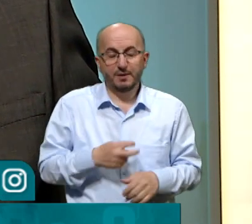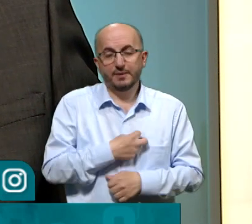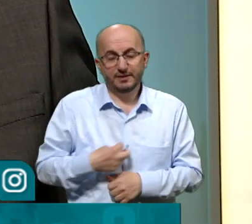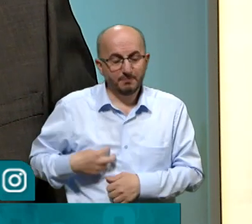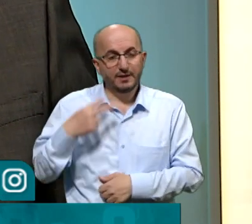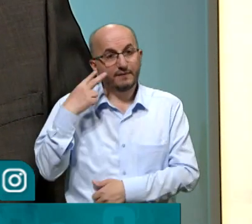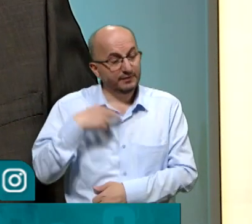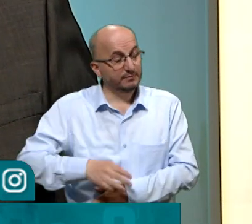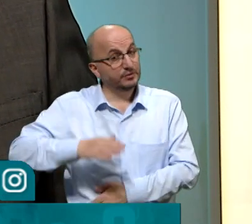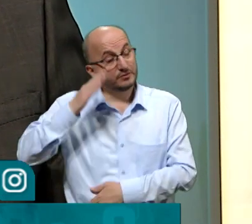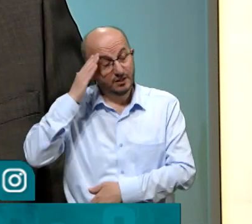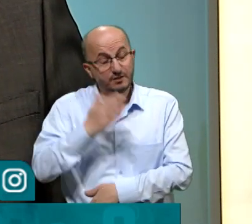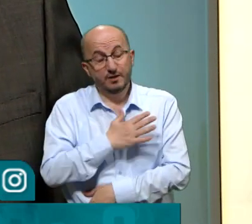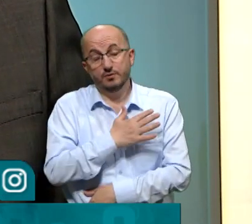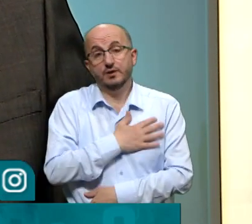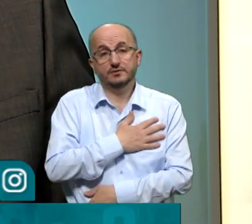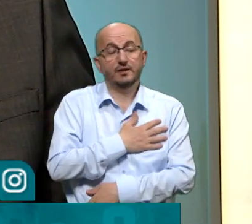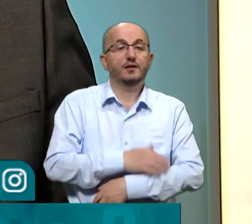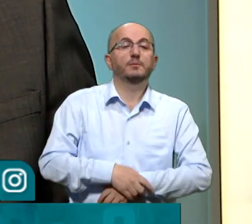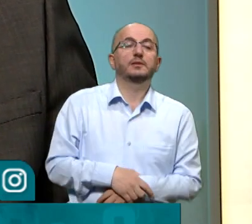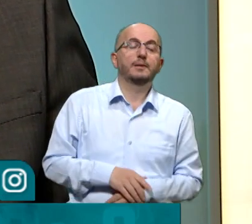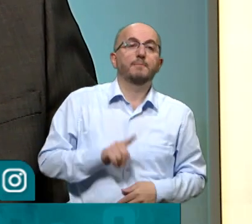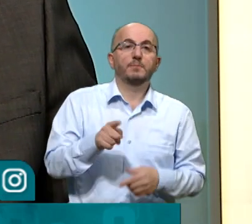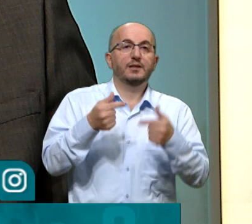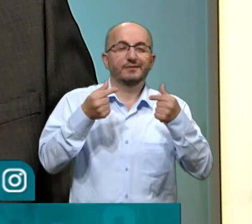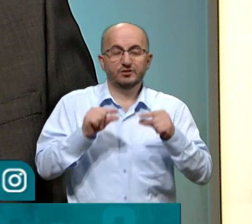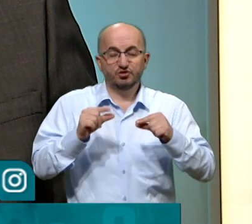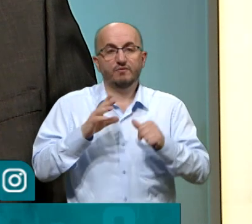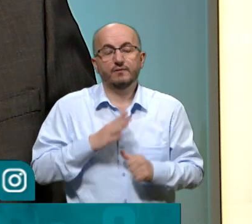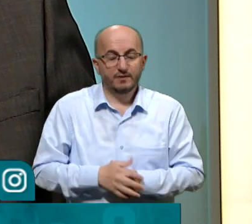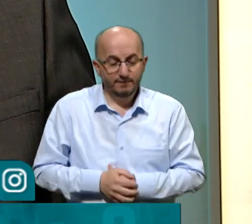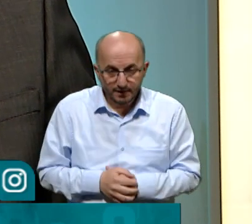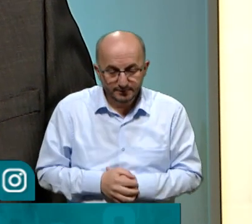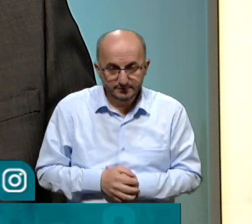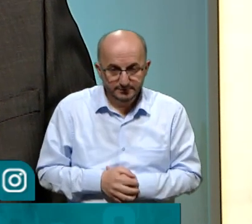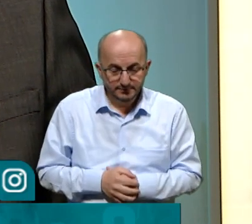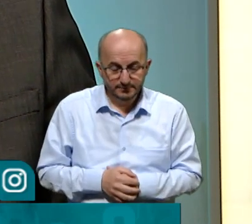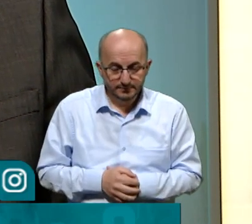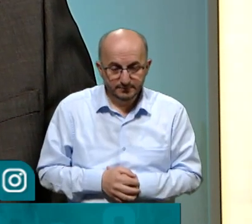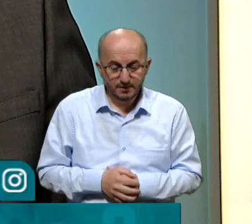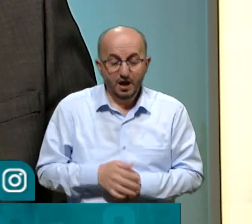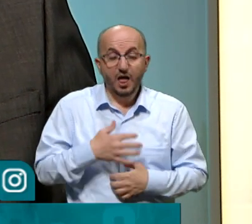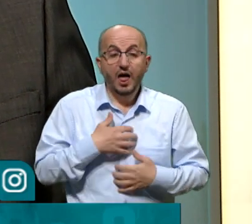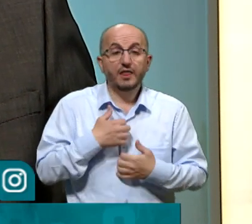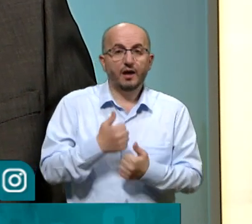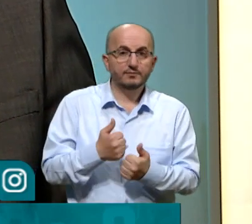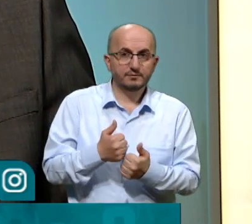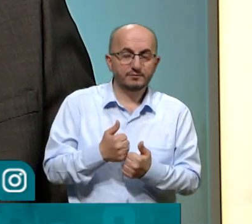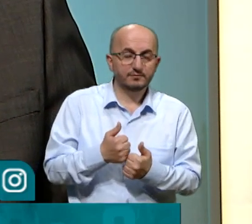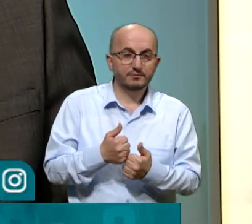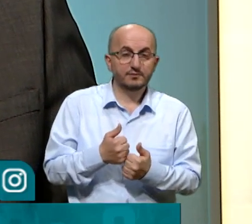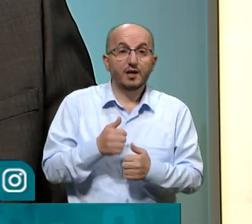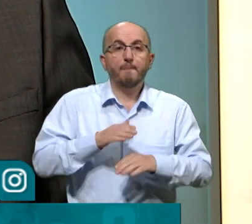Rasulullah efendimizin aleyhissalâtu vesselâm bir hadis-i Şerifleri var Bu arada ikta bulunmayan